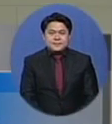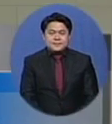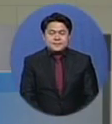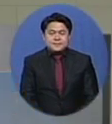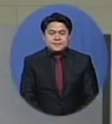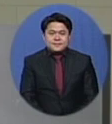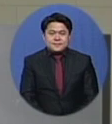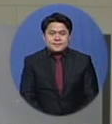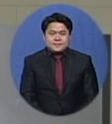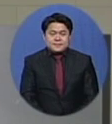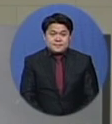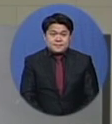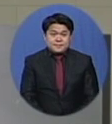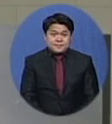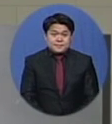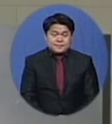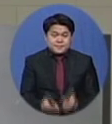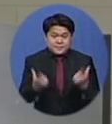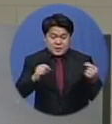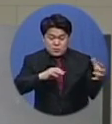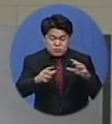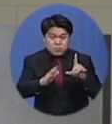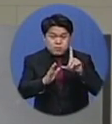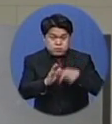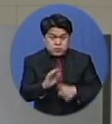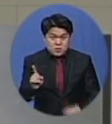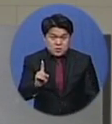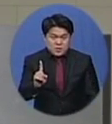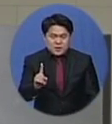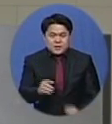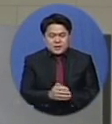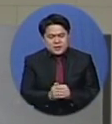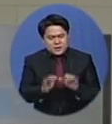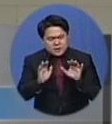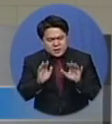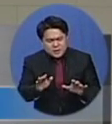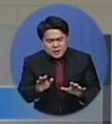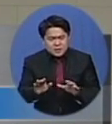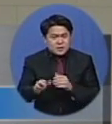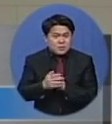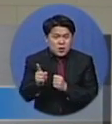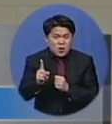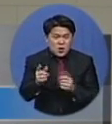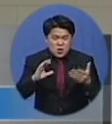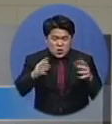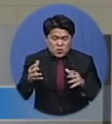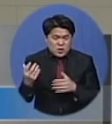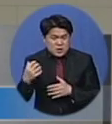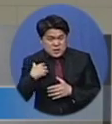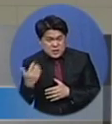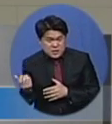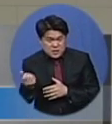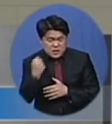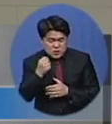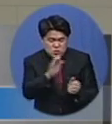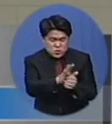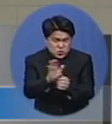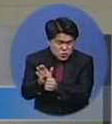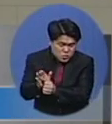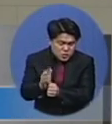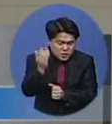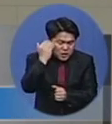소망하면서 이날 열린 공동 포럼에서는 서구에 비해 현재 국가 주도로 이루어지는 기관들이 지배적인